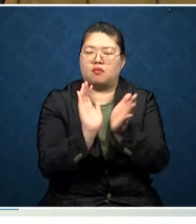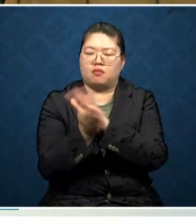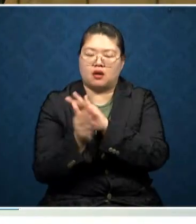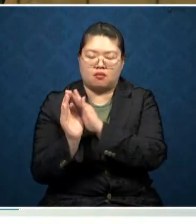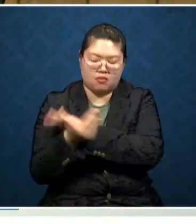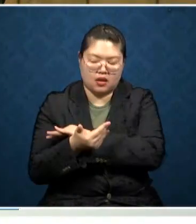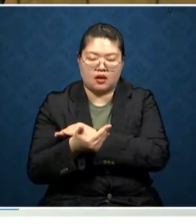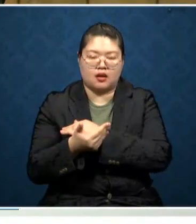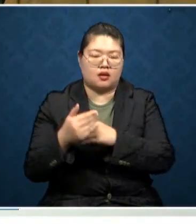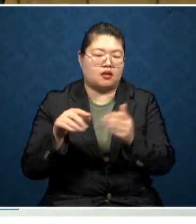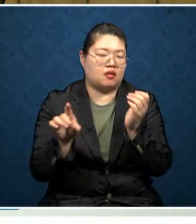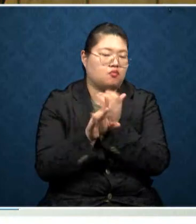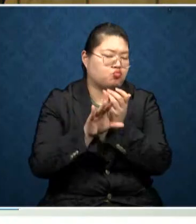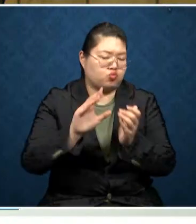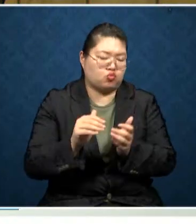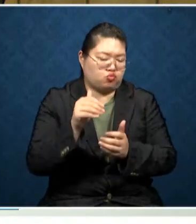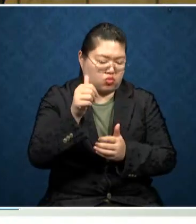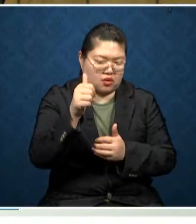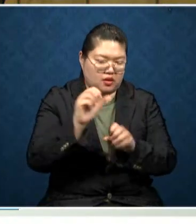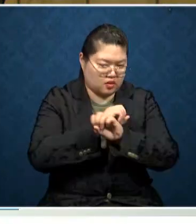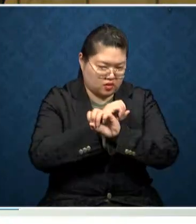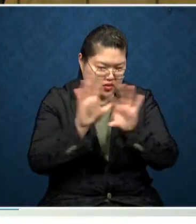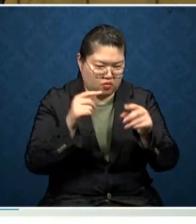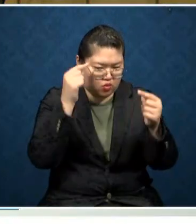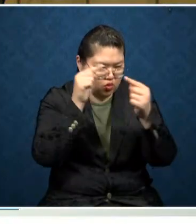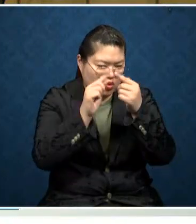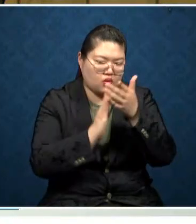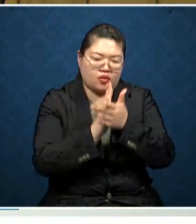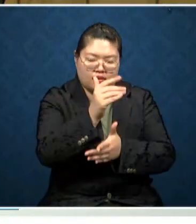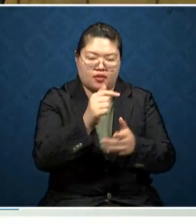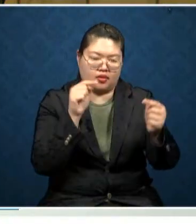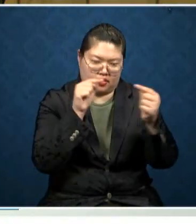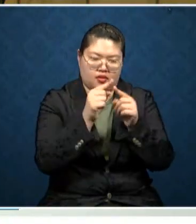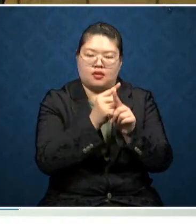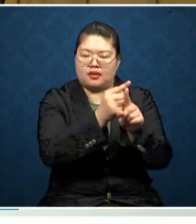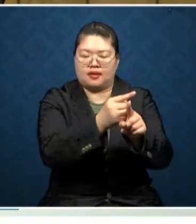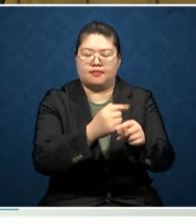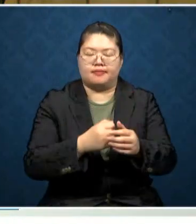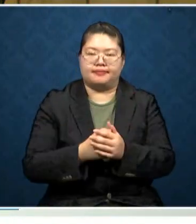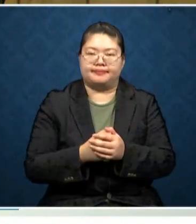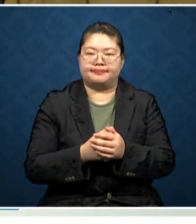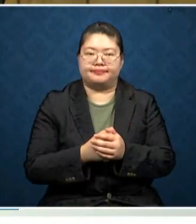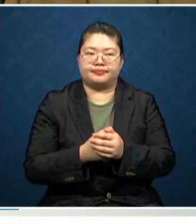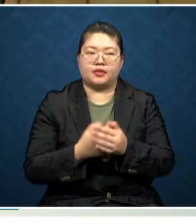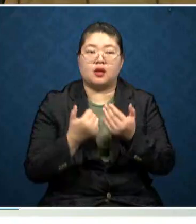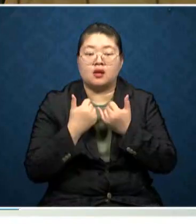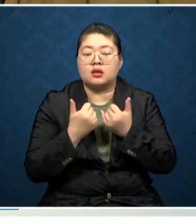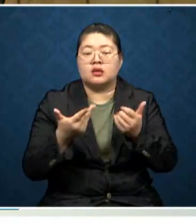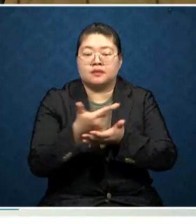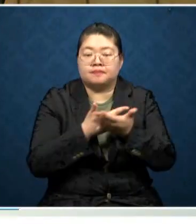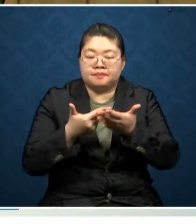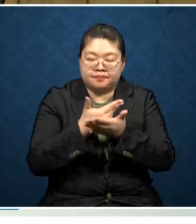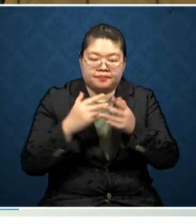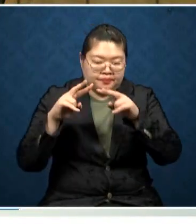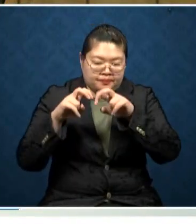ประสิทธิภาพประสิทธิผลตามเป้าหมายที่ตั้งไว้นอกจากนี้ยังได้พิจารณาศึกษา